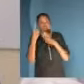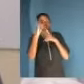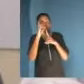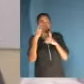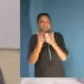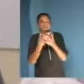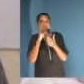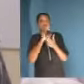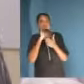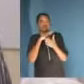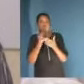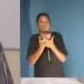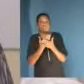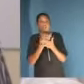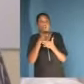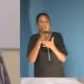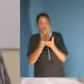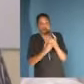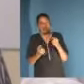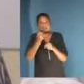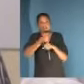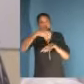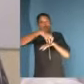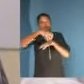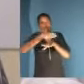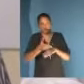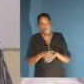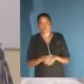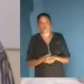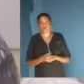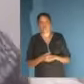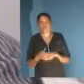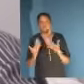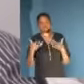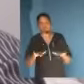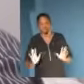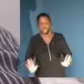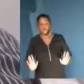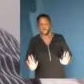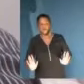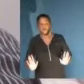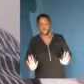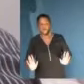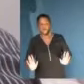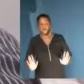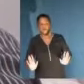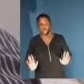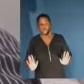fierté martiniquaise. Voilà la petite contribution que je voulais apporter à ce thème. J'en ai fini. Merci, monsieur.